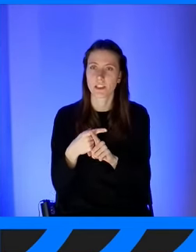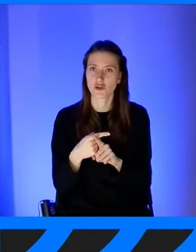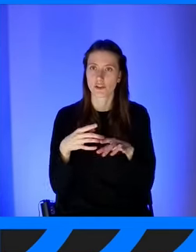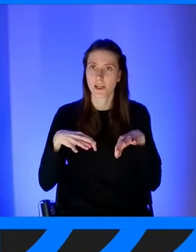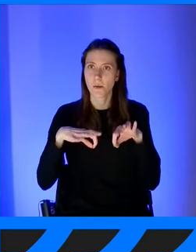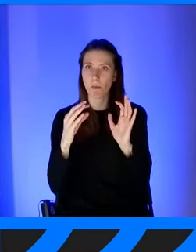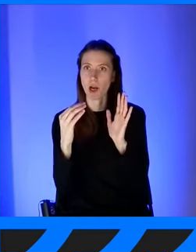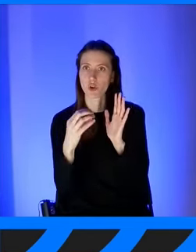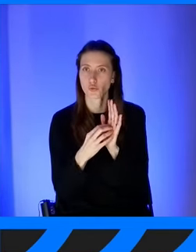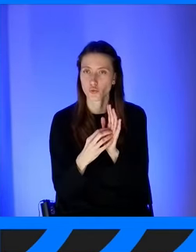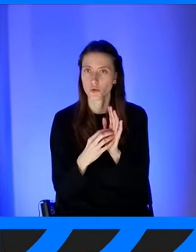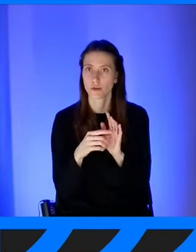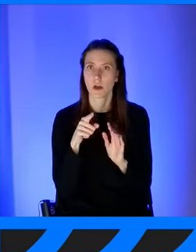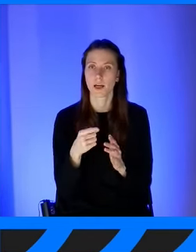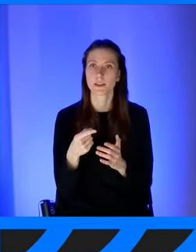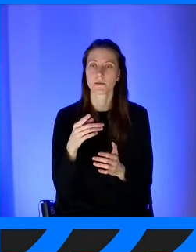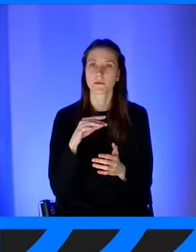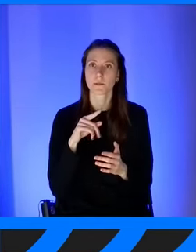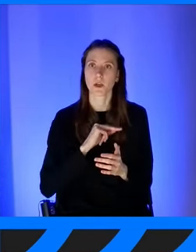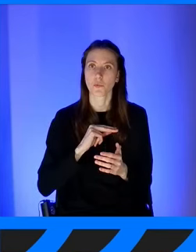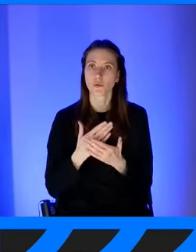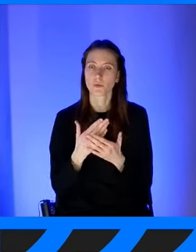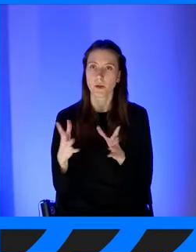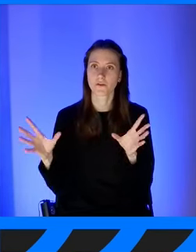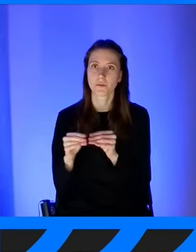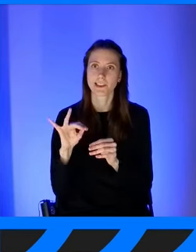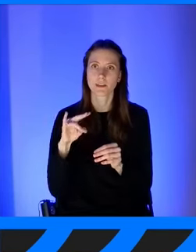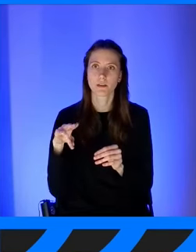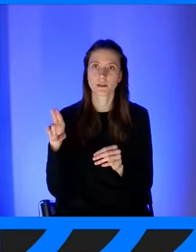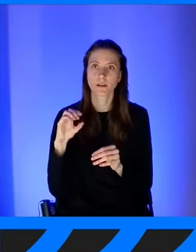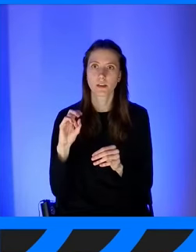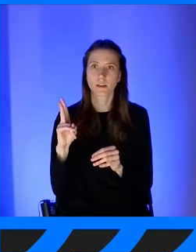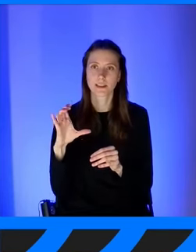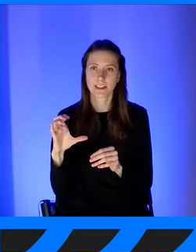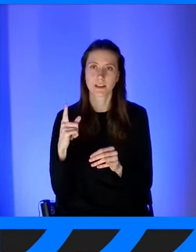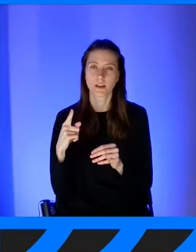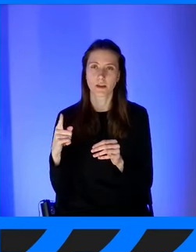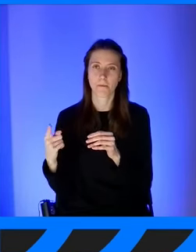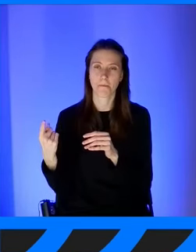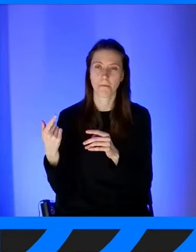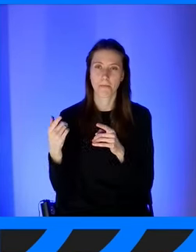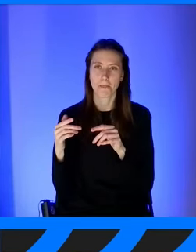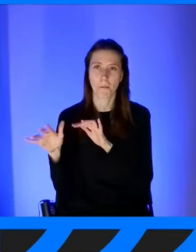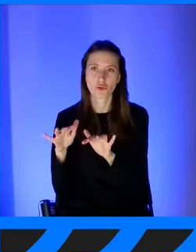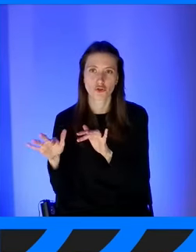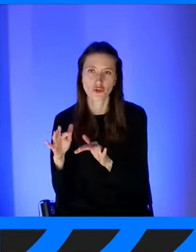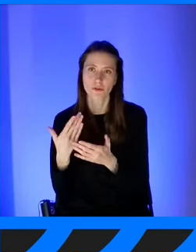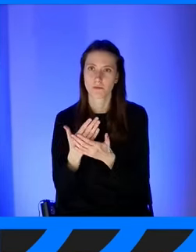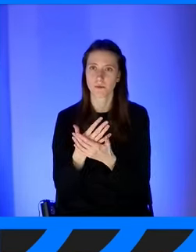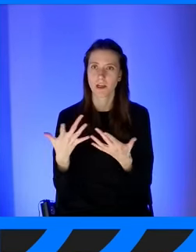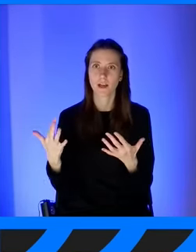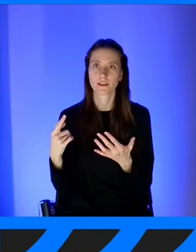работают например там непосредственно с Linux машиной да то есть это какие-то низкоуровневые вызовы там профилирование уже там на